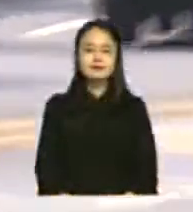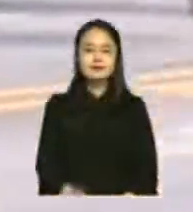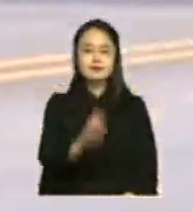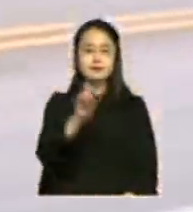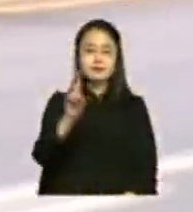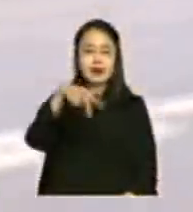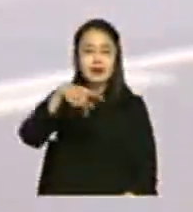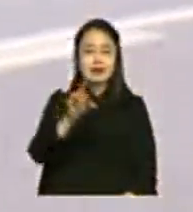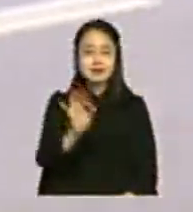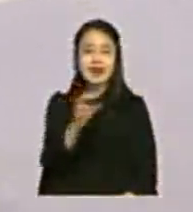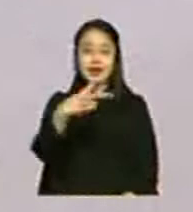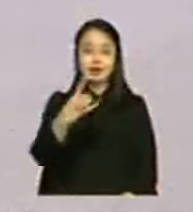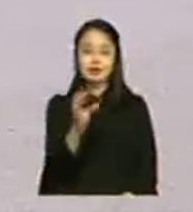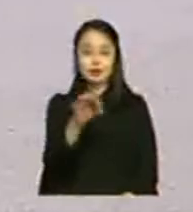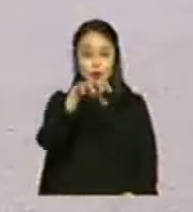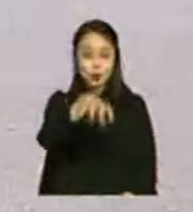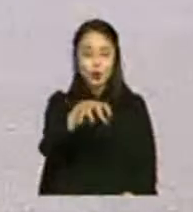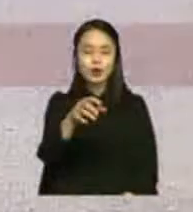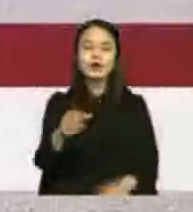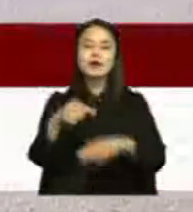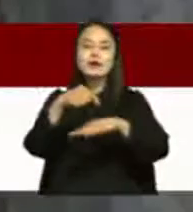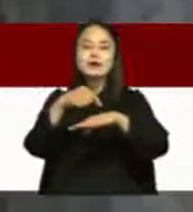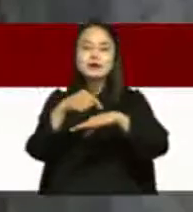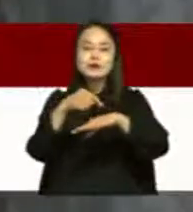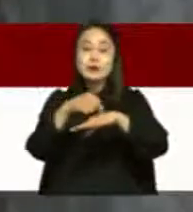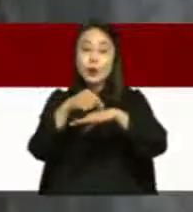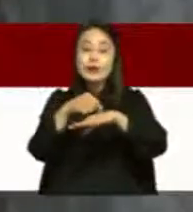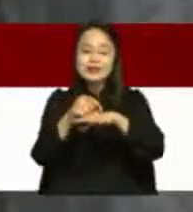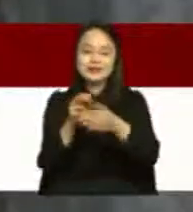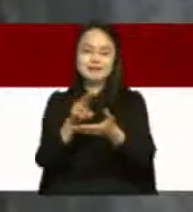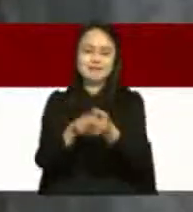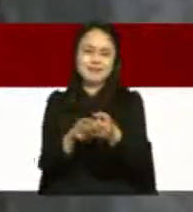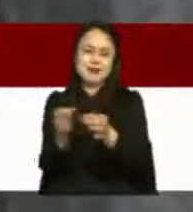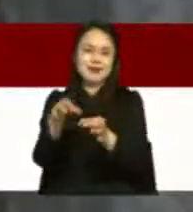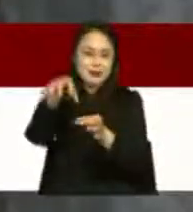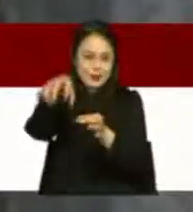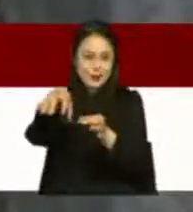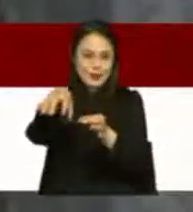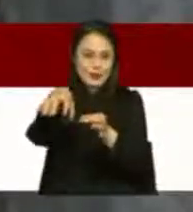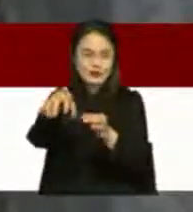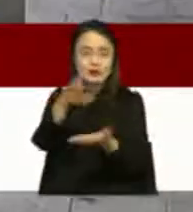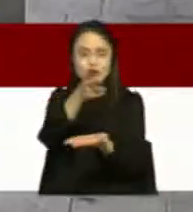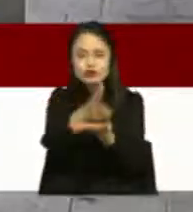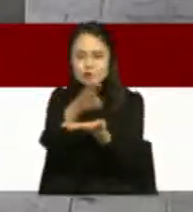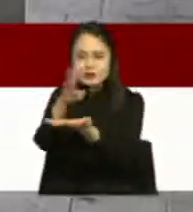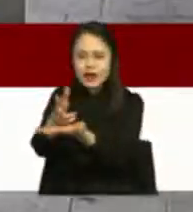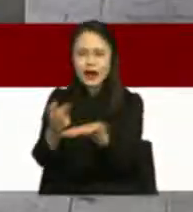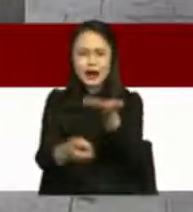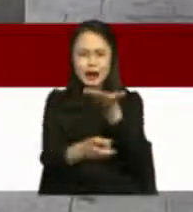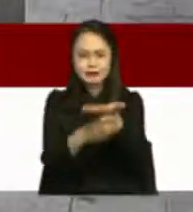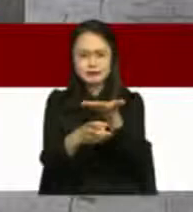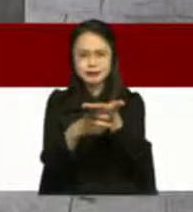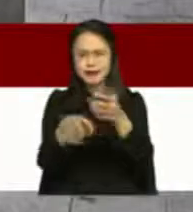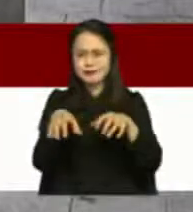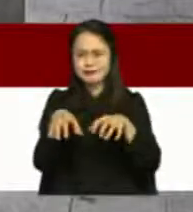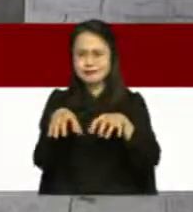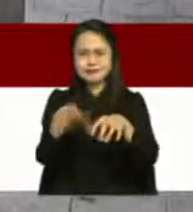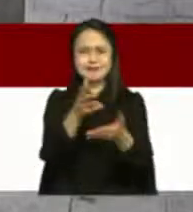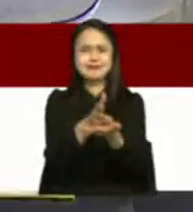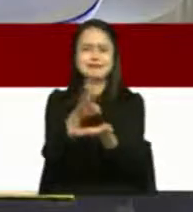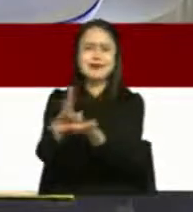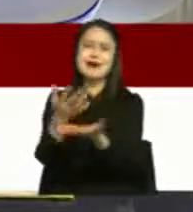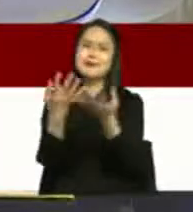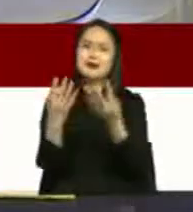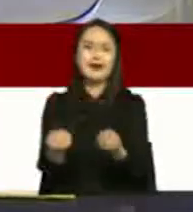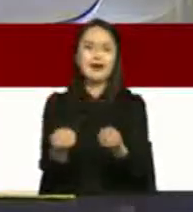마장동 축산물 시장 인근입니다. 평일 낮인데도 불법 주차가 만연합니다. 시장을 방문한 운전자들이 주차장에 들어서지